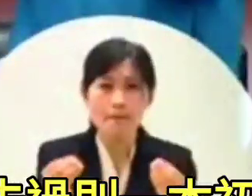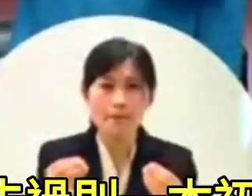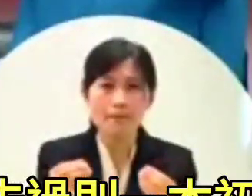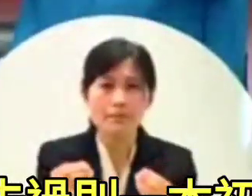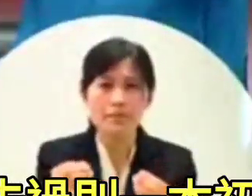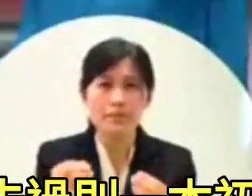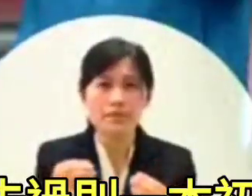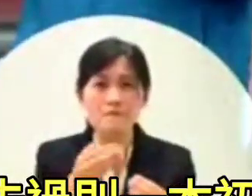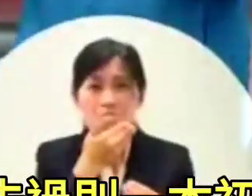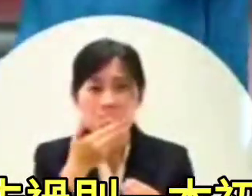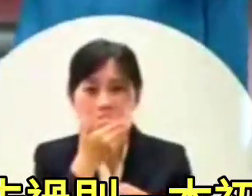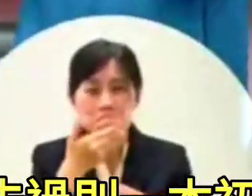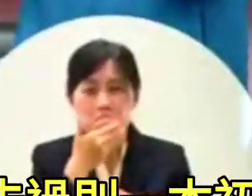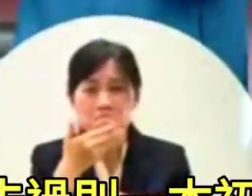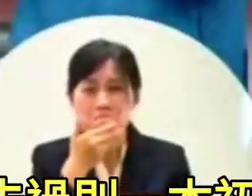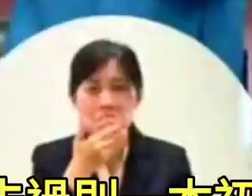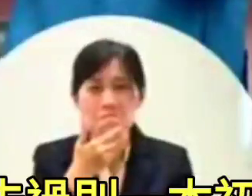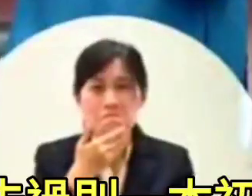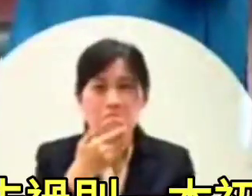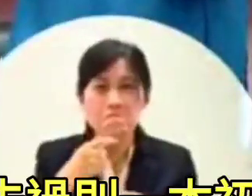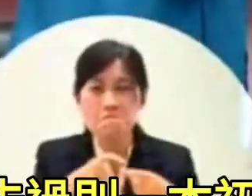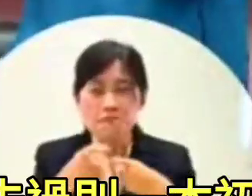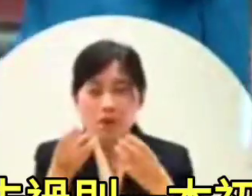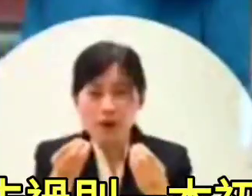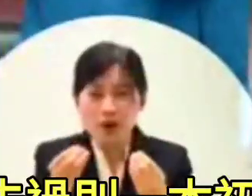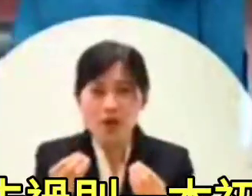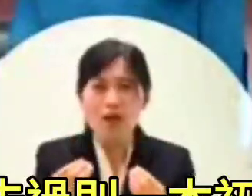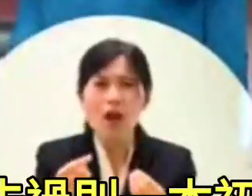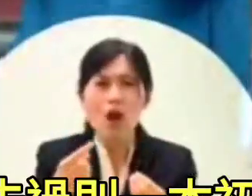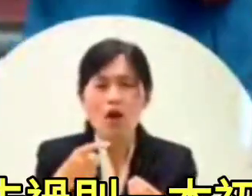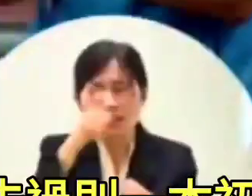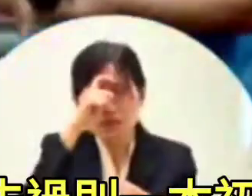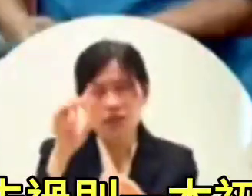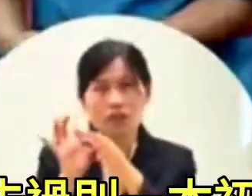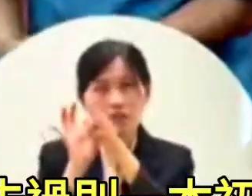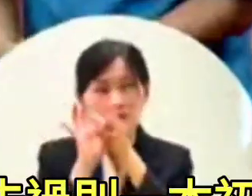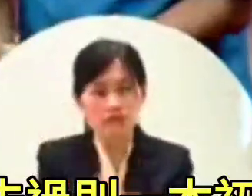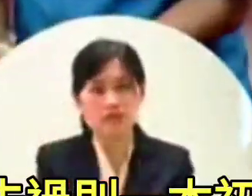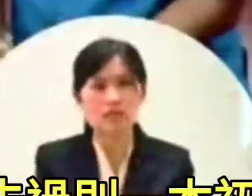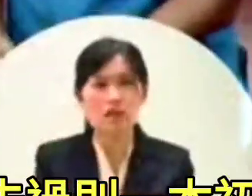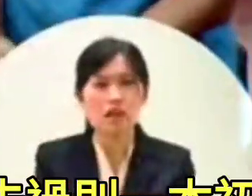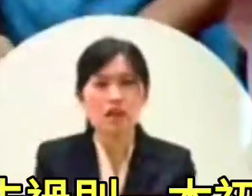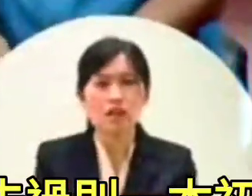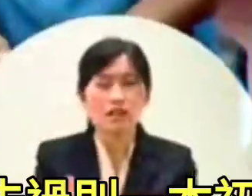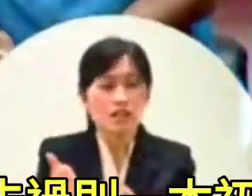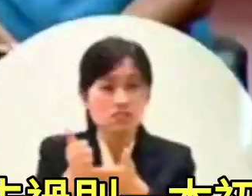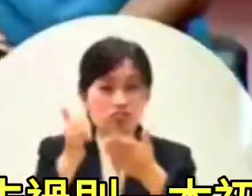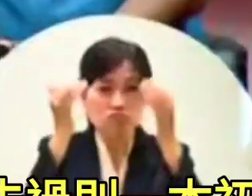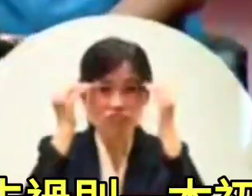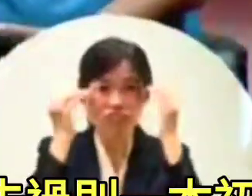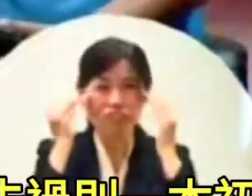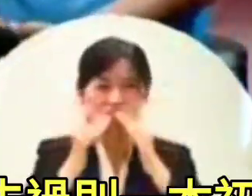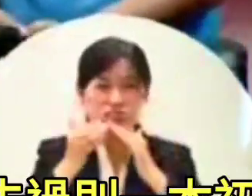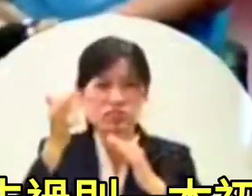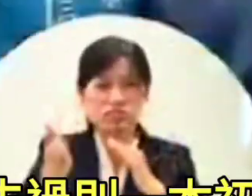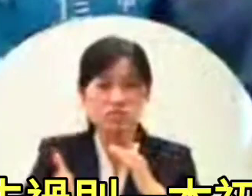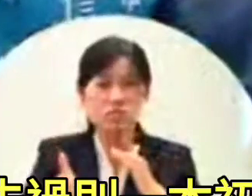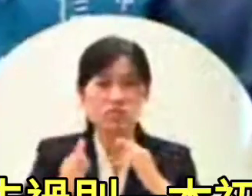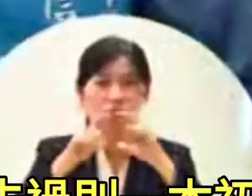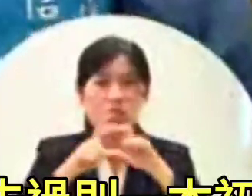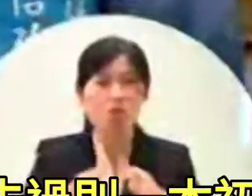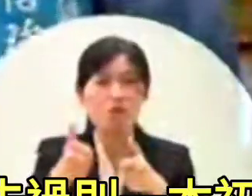希望呢哈再接再厉，请市长呢哈答复，谢谢。 请市长答复。 谢谢朱信强议